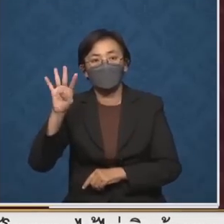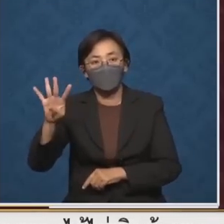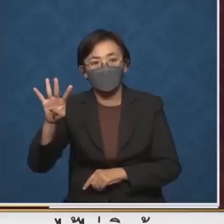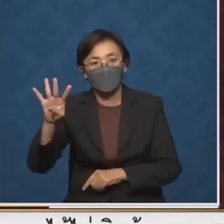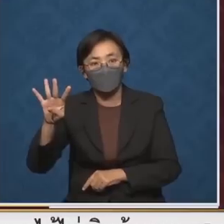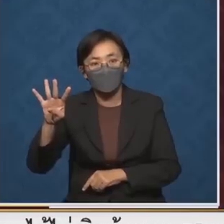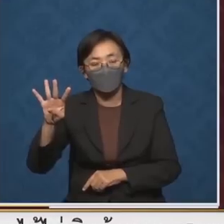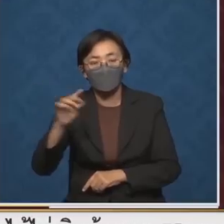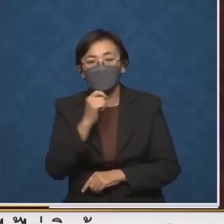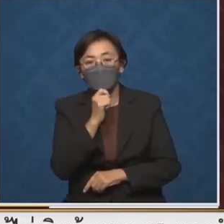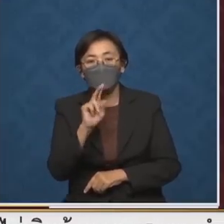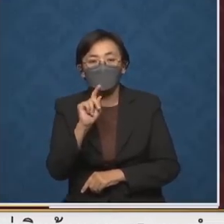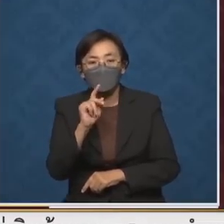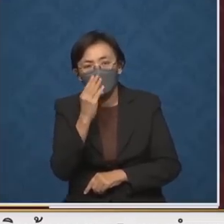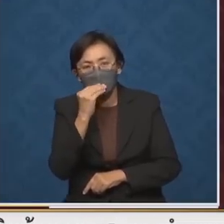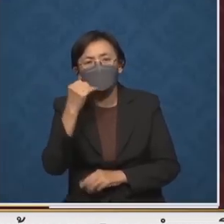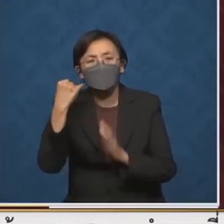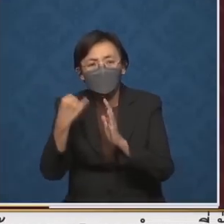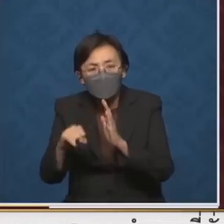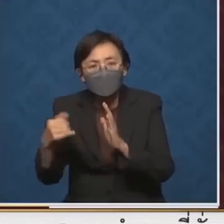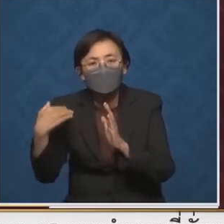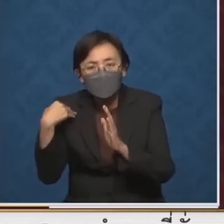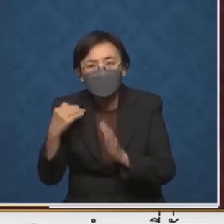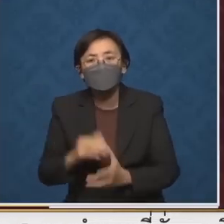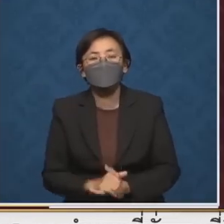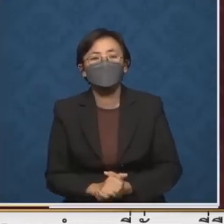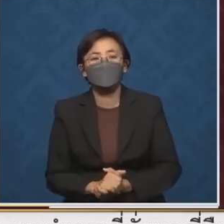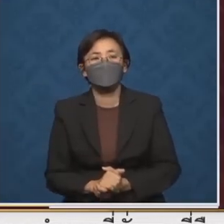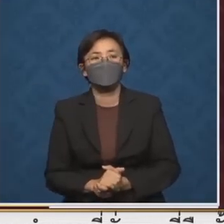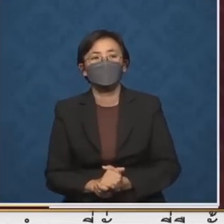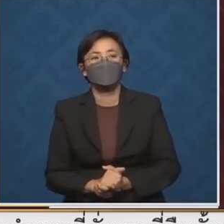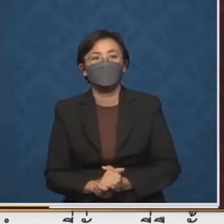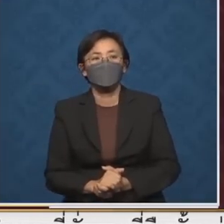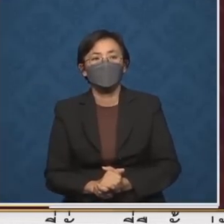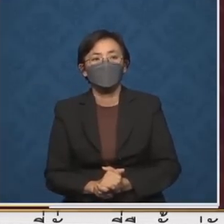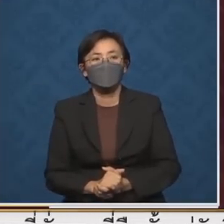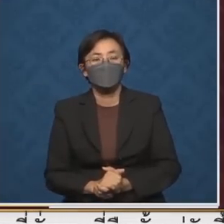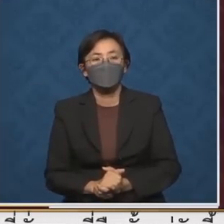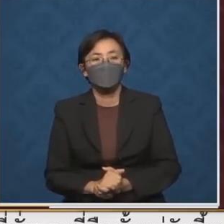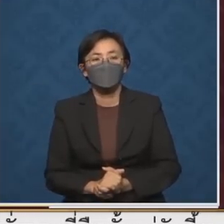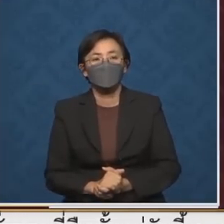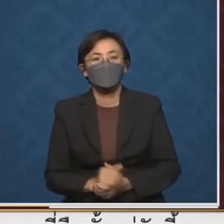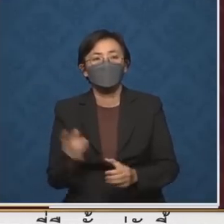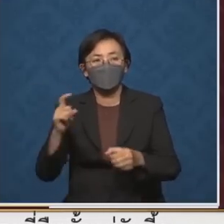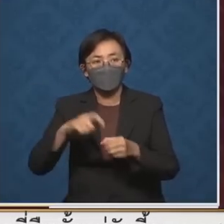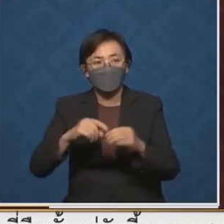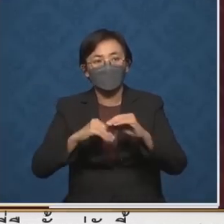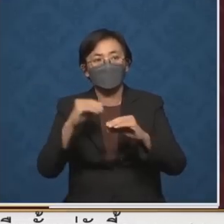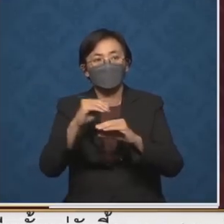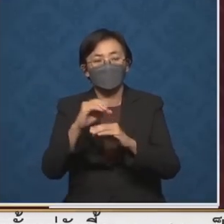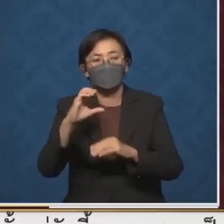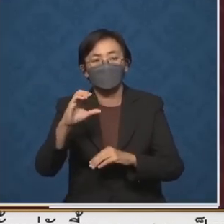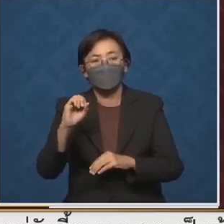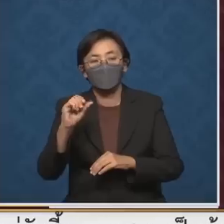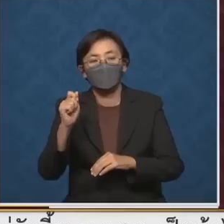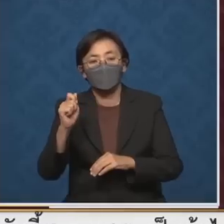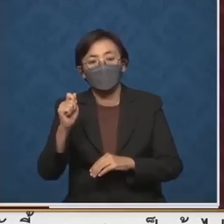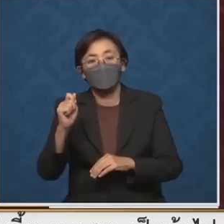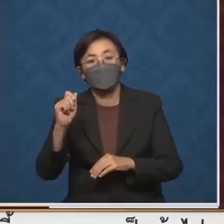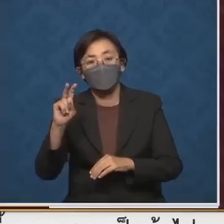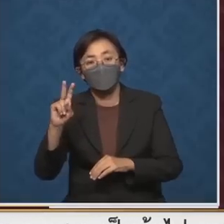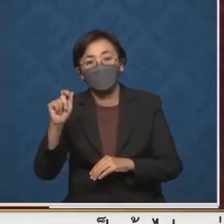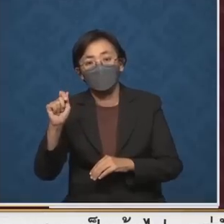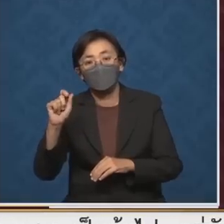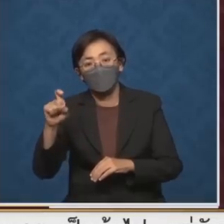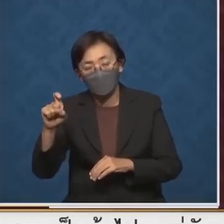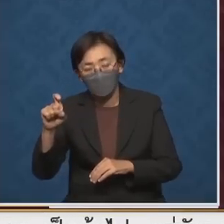จะไปแลงขาวยพูดผิดเลย ได้มีการเข้ารวมในโครวักศเพื่หาวัคซีนครัไป